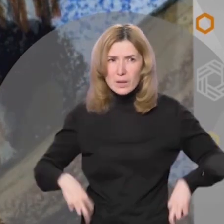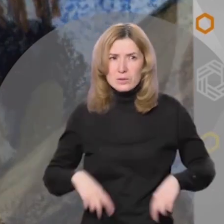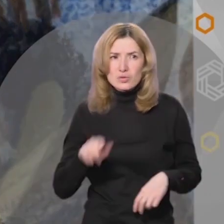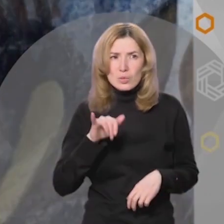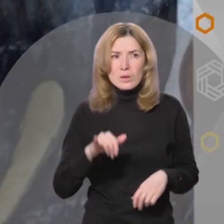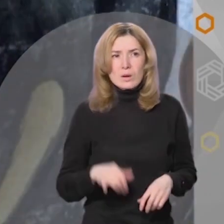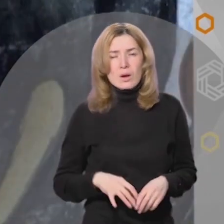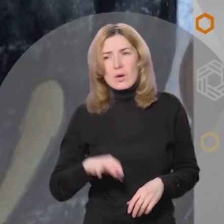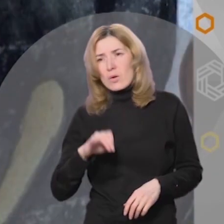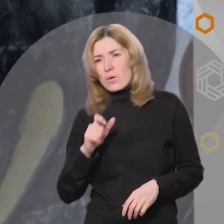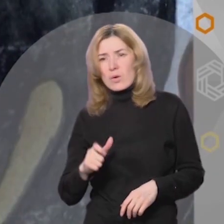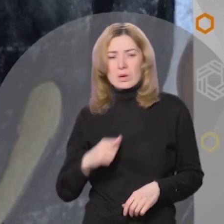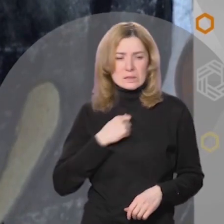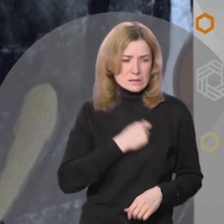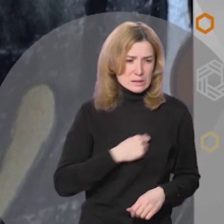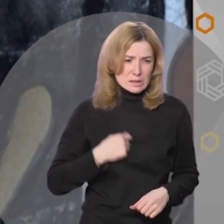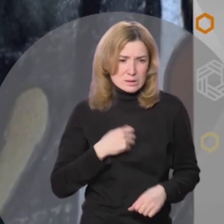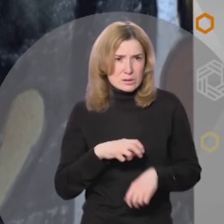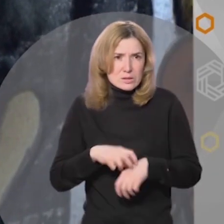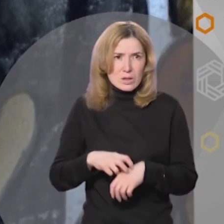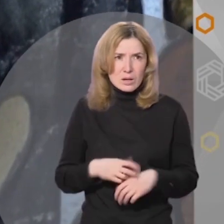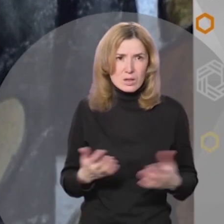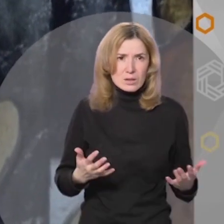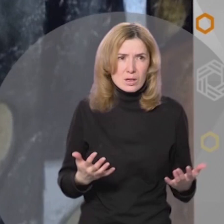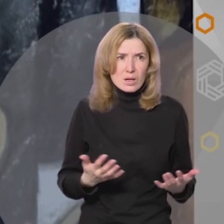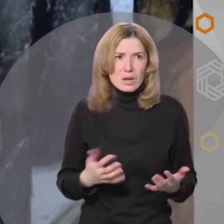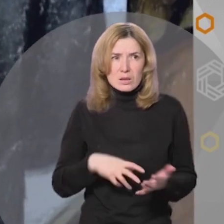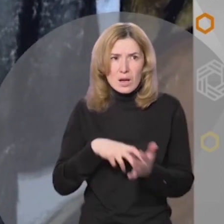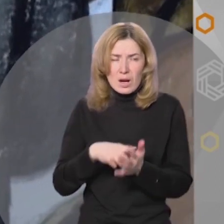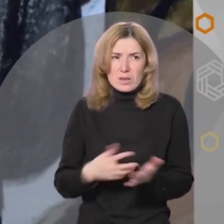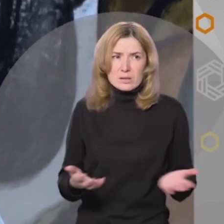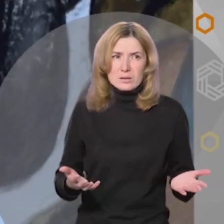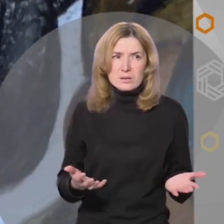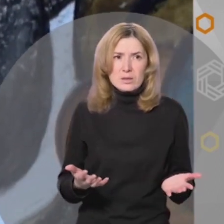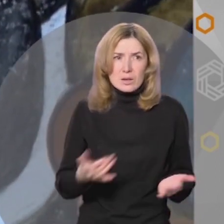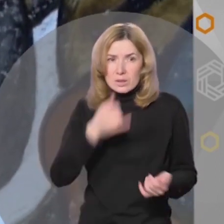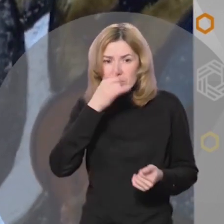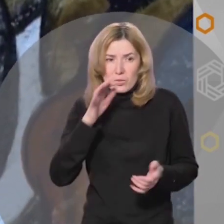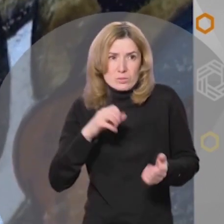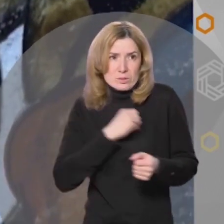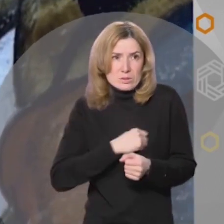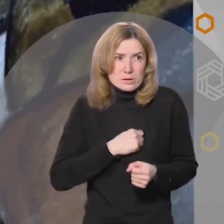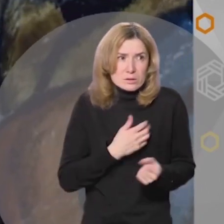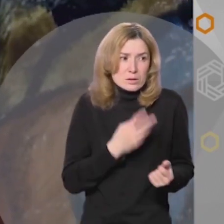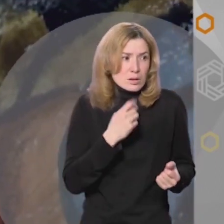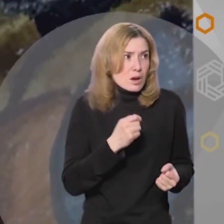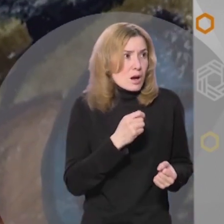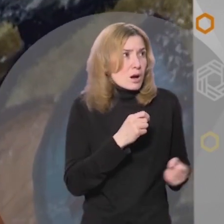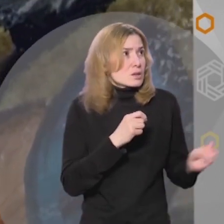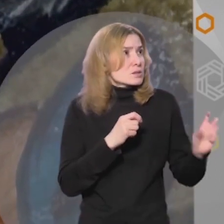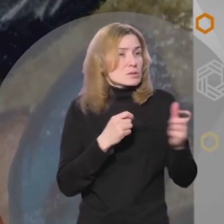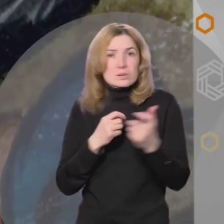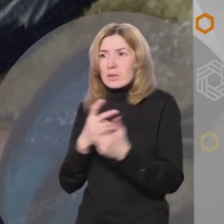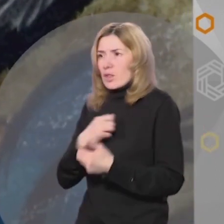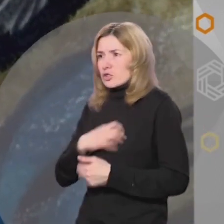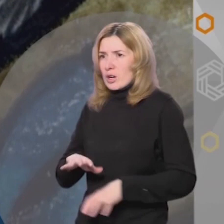пошари. Ох, любят, я знаю, эти господа потайные загашники делать. А коли дернется,